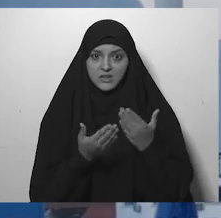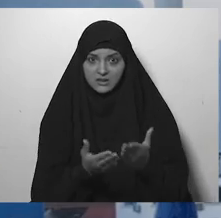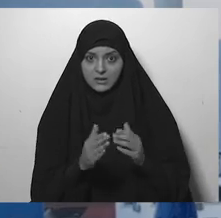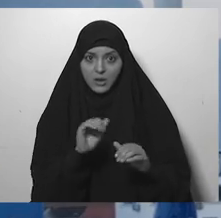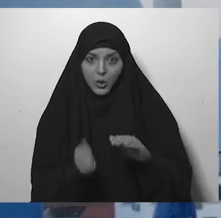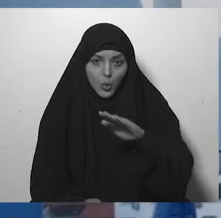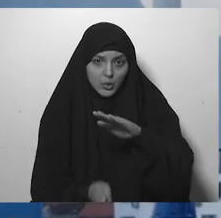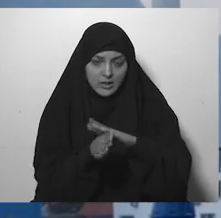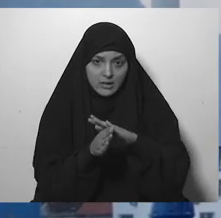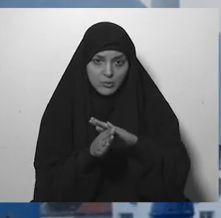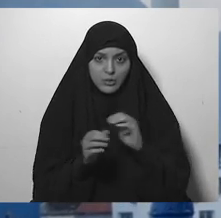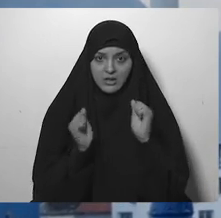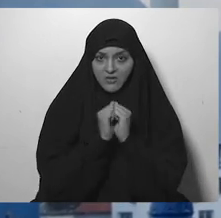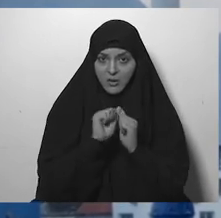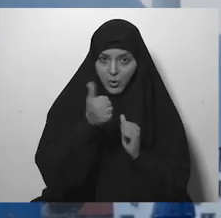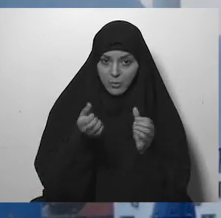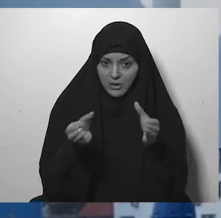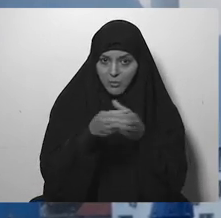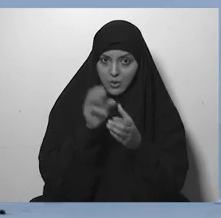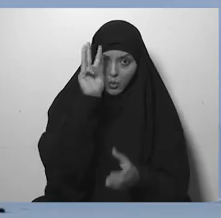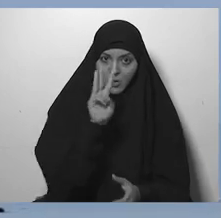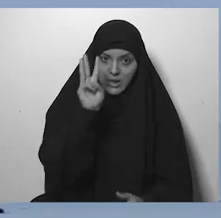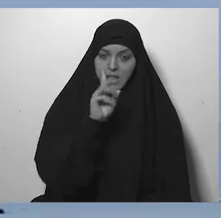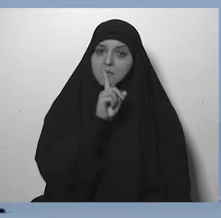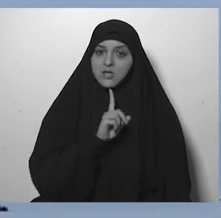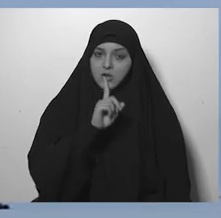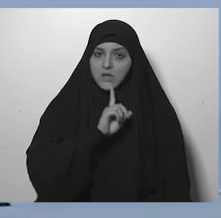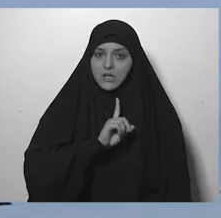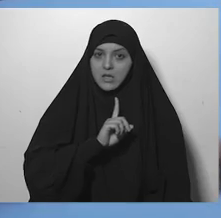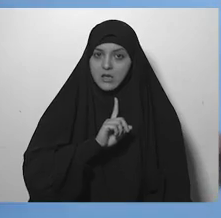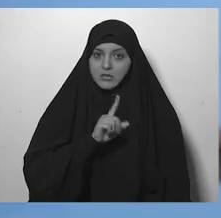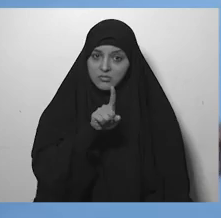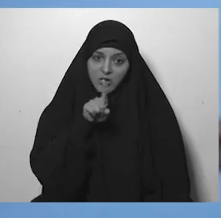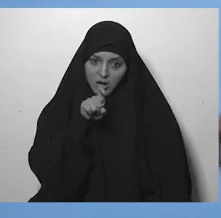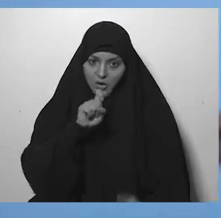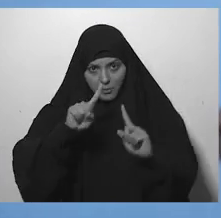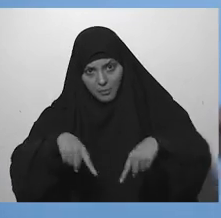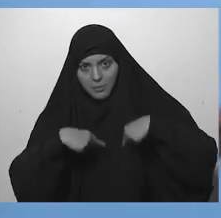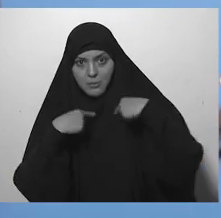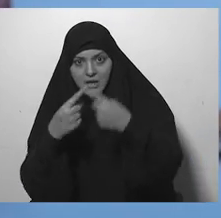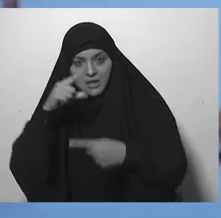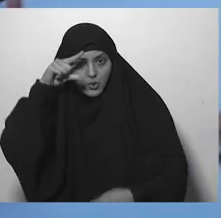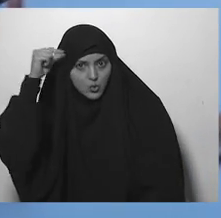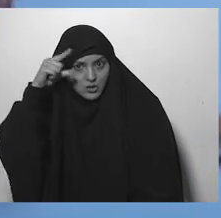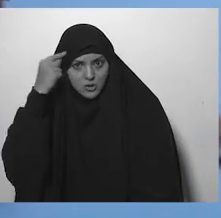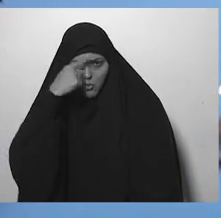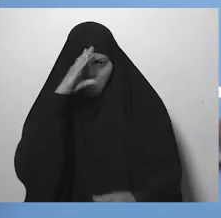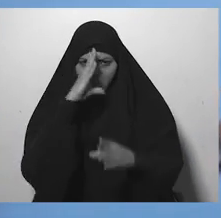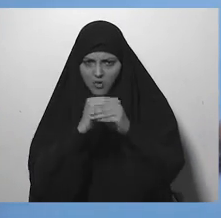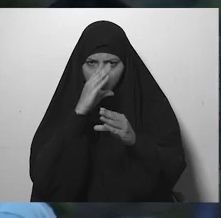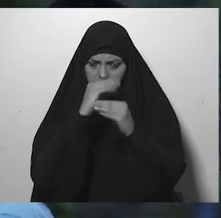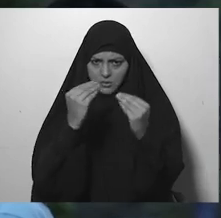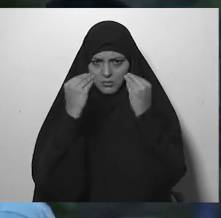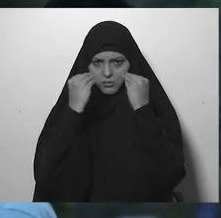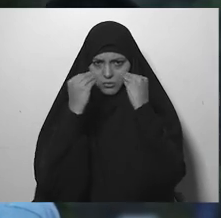Elle a été élaborée au début avec notre premier partenaire dans la wilaya de Béjaïa. Donc ces enquêteurs sont partis en Tunisie pour